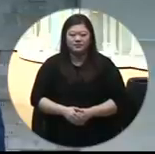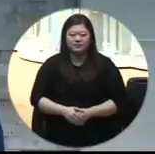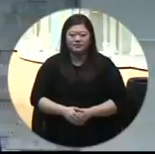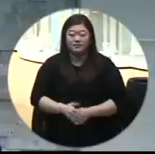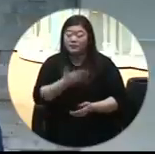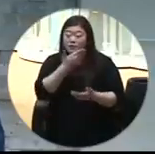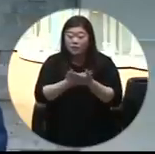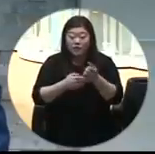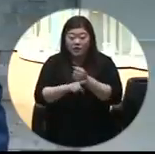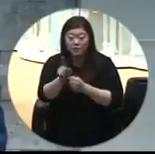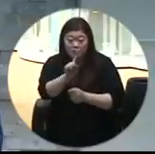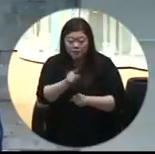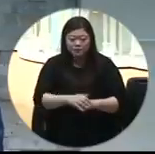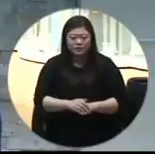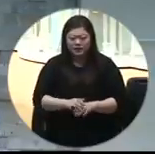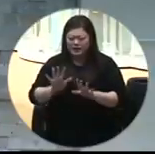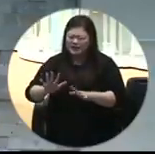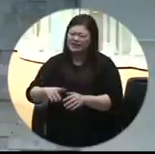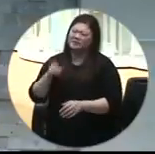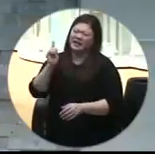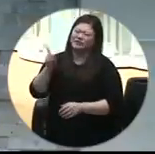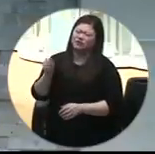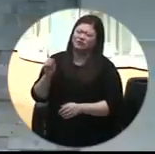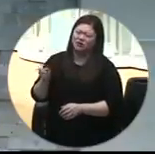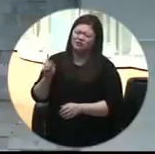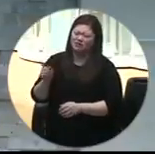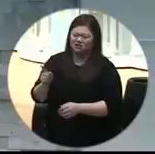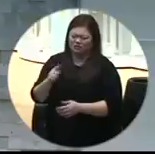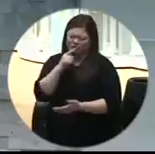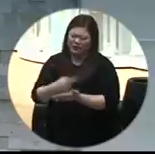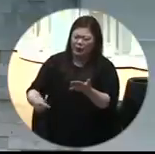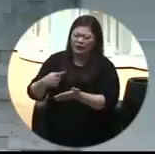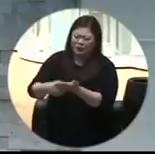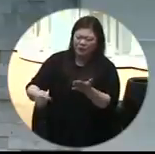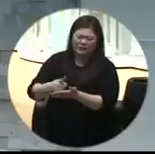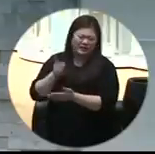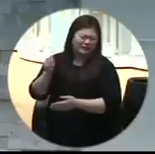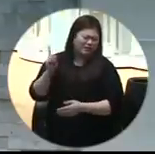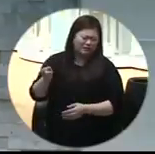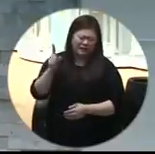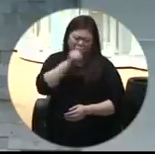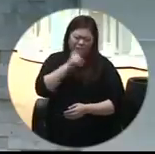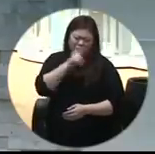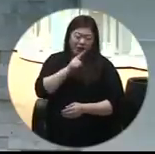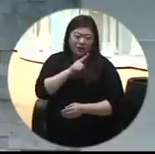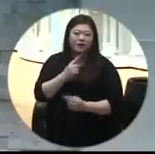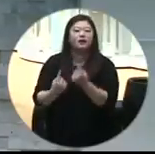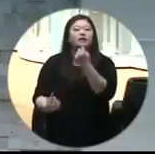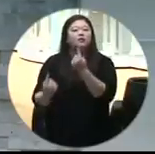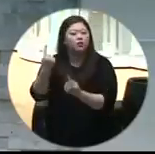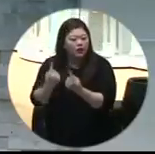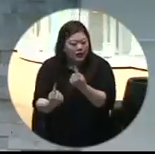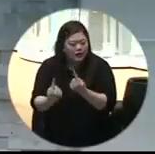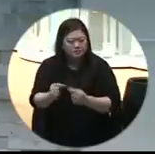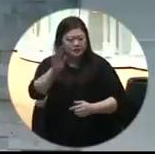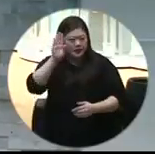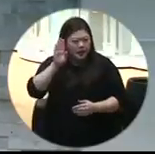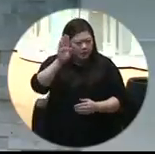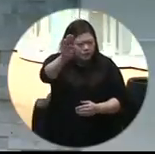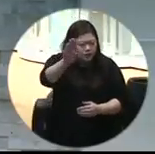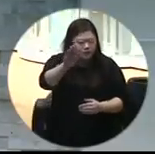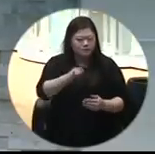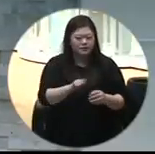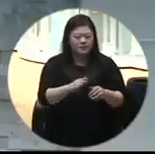중요한 것은 미래를 향해서 생산적이고 창조적인 그러한 발걸음을